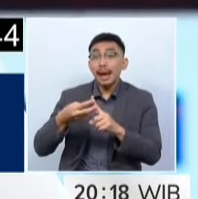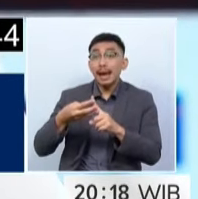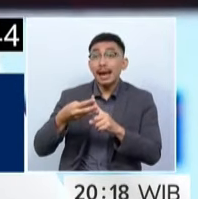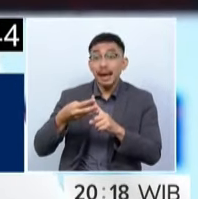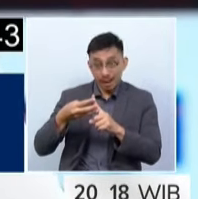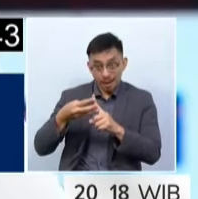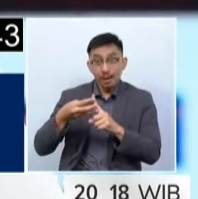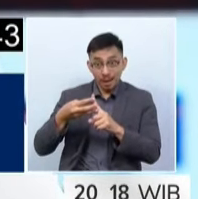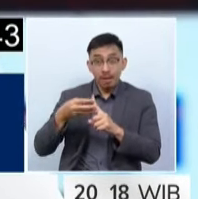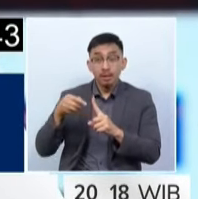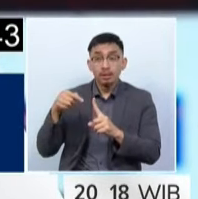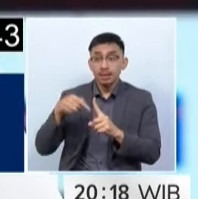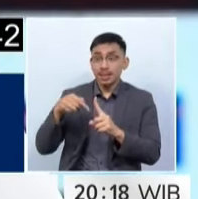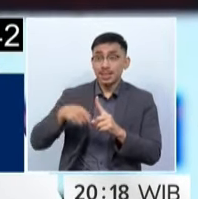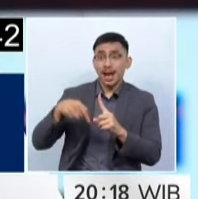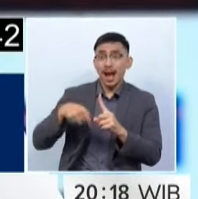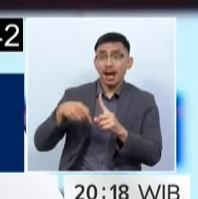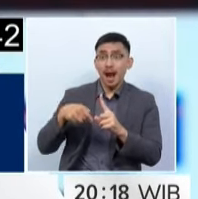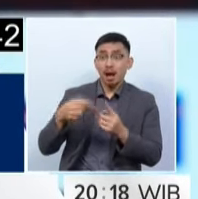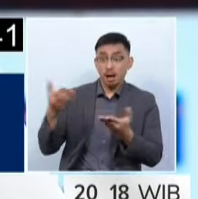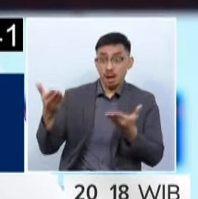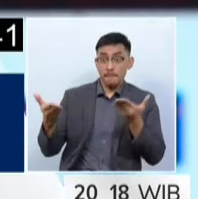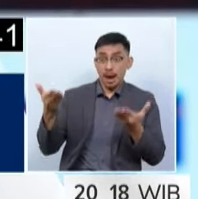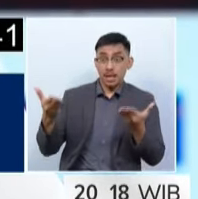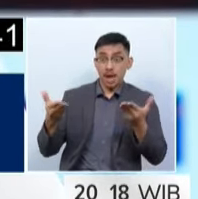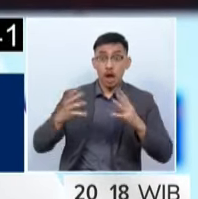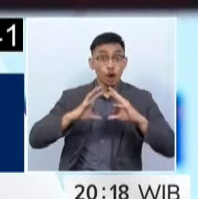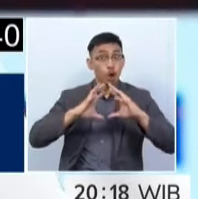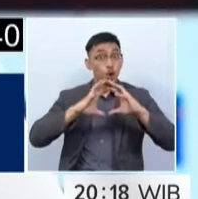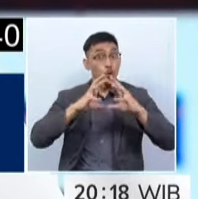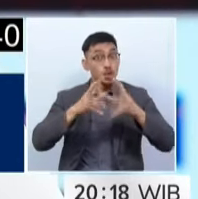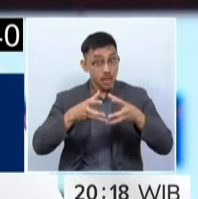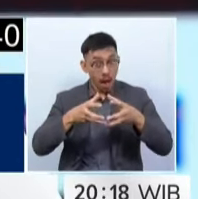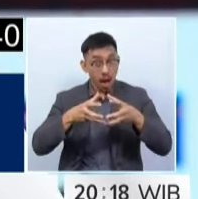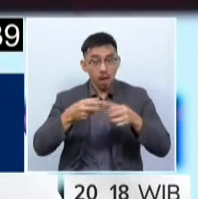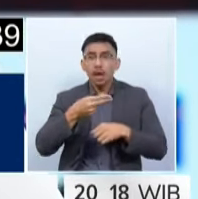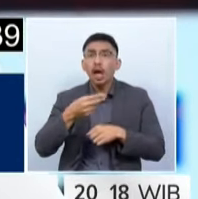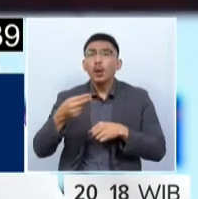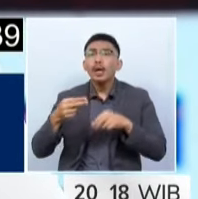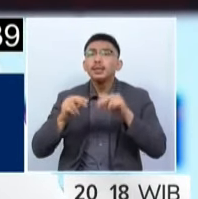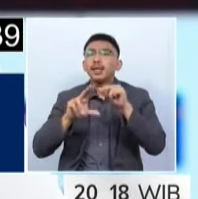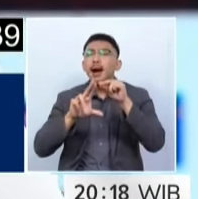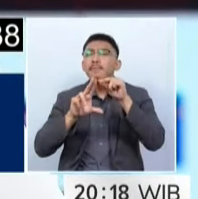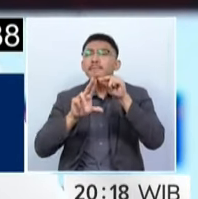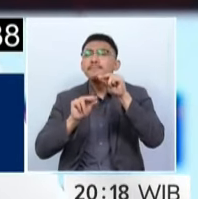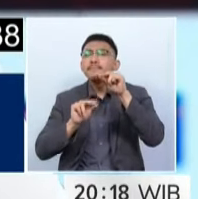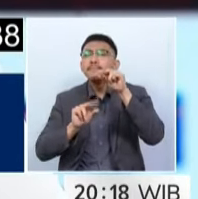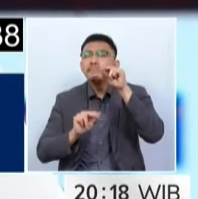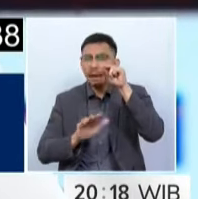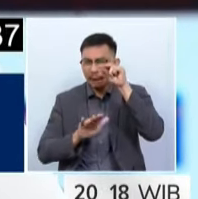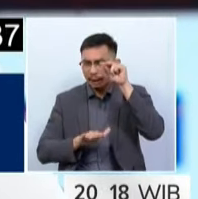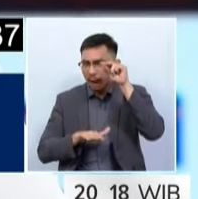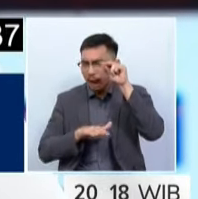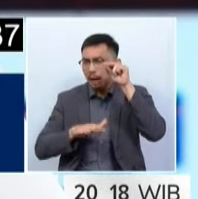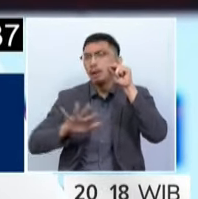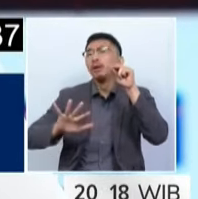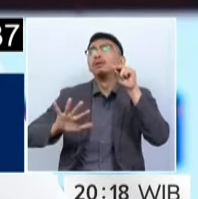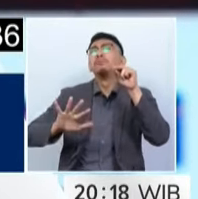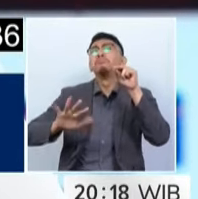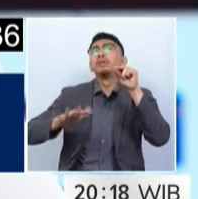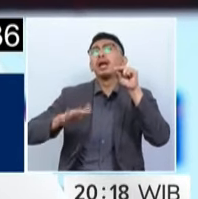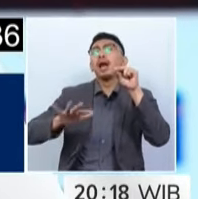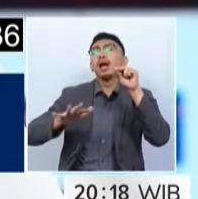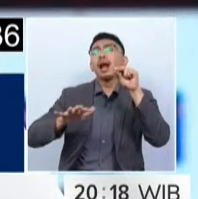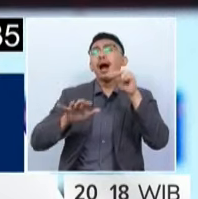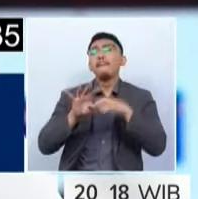di dunia jadi eh masih kita sekitar eh berada di sekitar